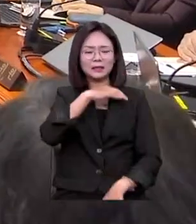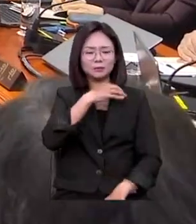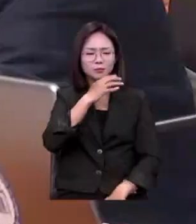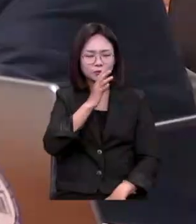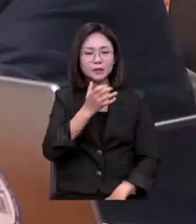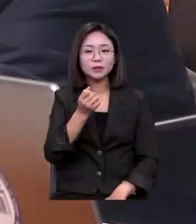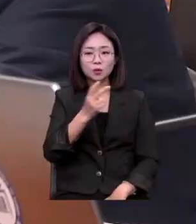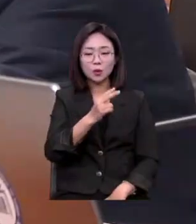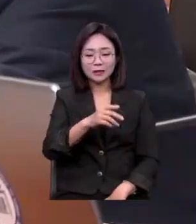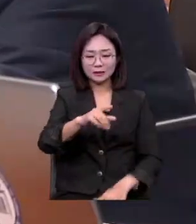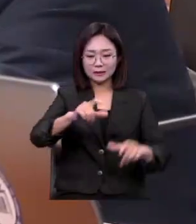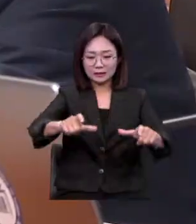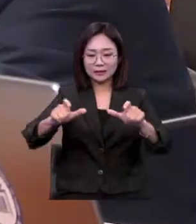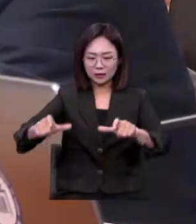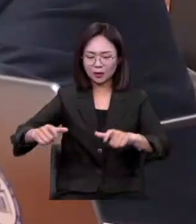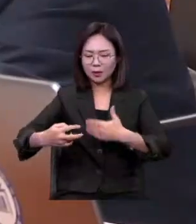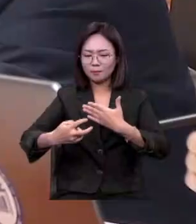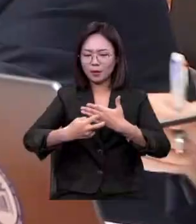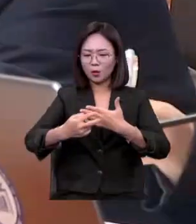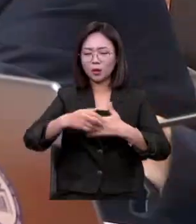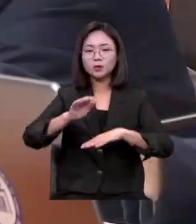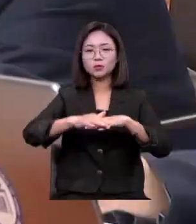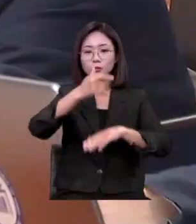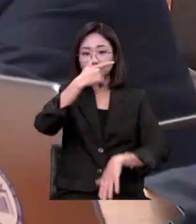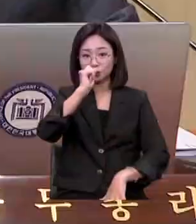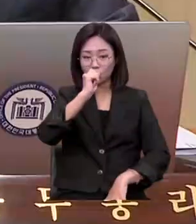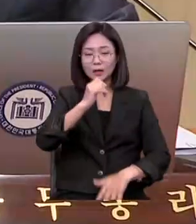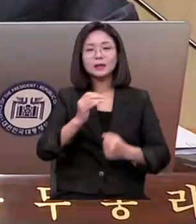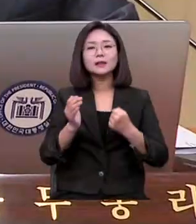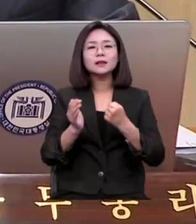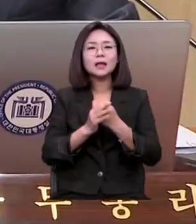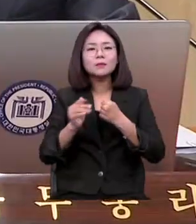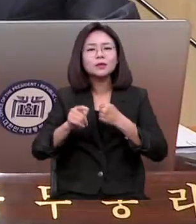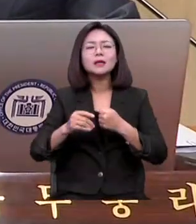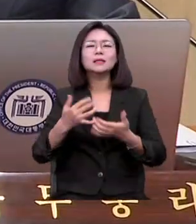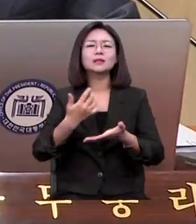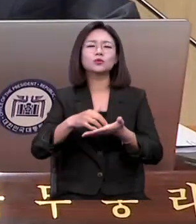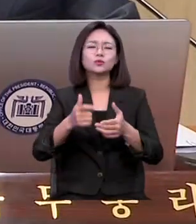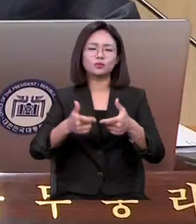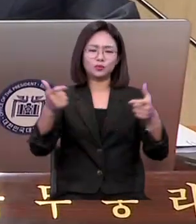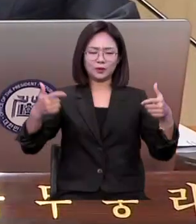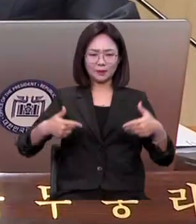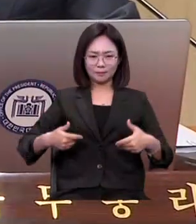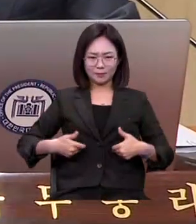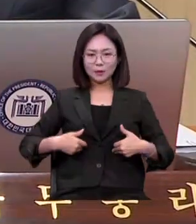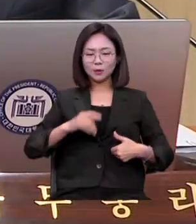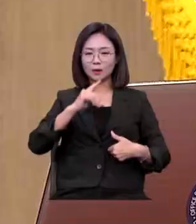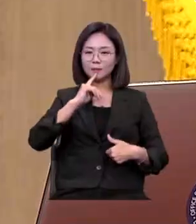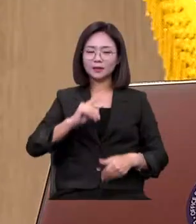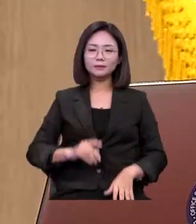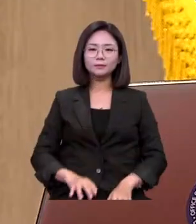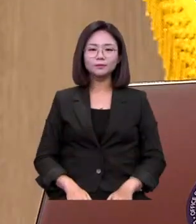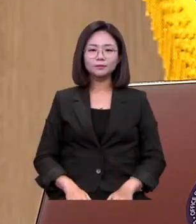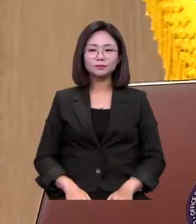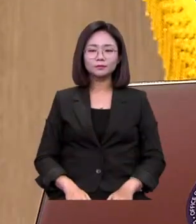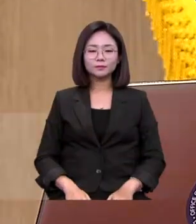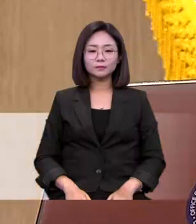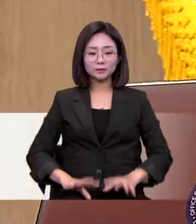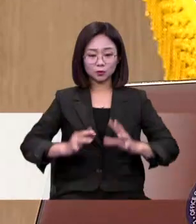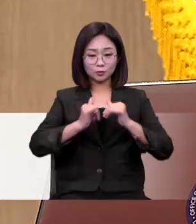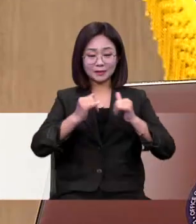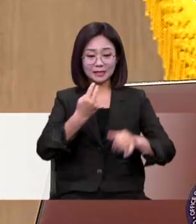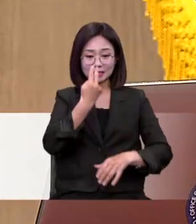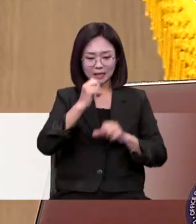붕괴하는 지역 의료 체계로 인해 증원은 늦출 수 없는 시대적 과제임을 강조했습니다 2년 국민의